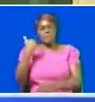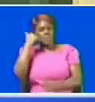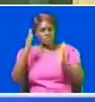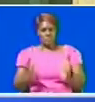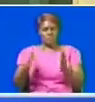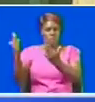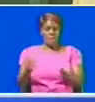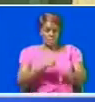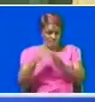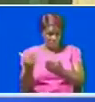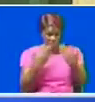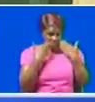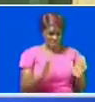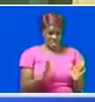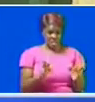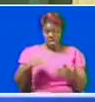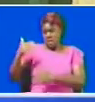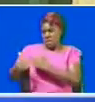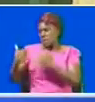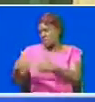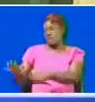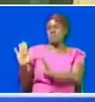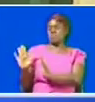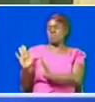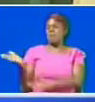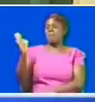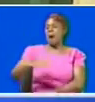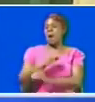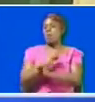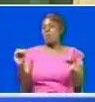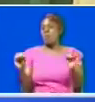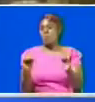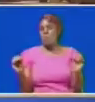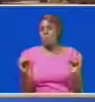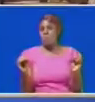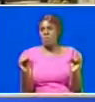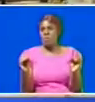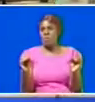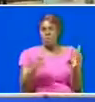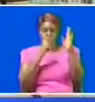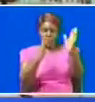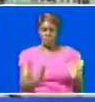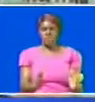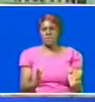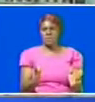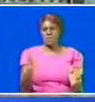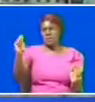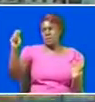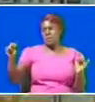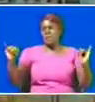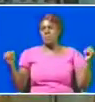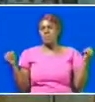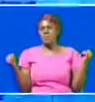are brought, once brought here, the relatives abandon them and they don't come back for them. Kevin Ogutu, KTN